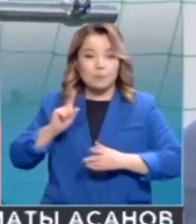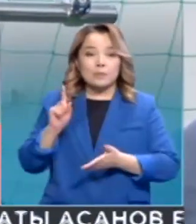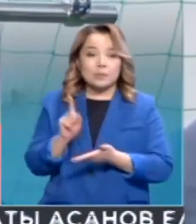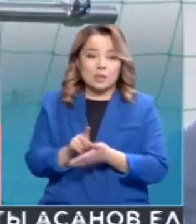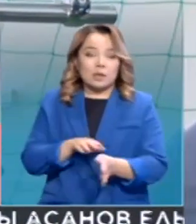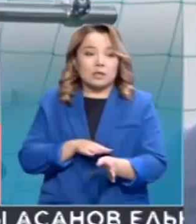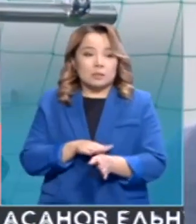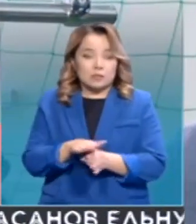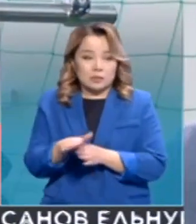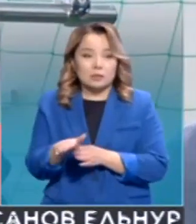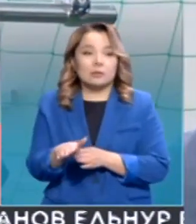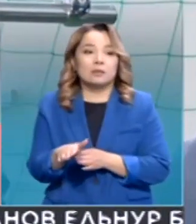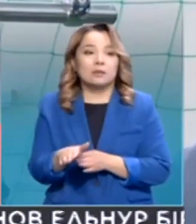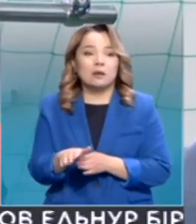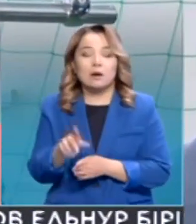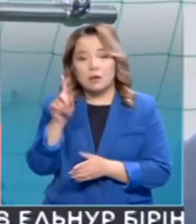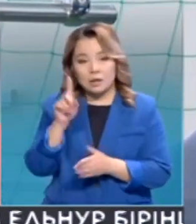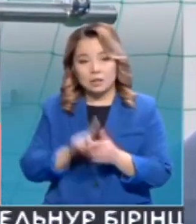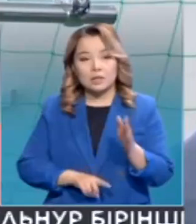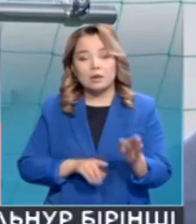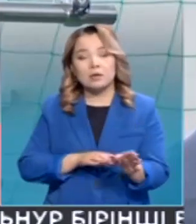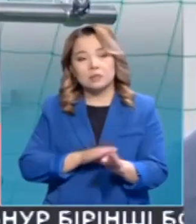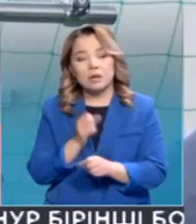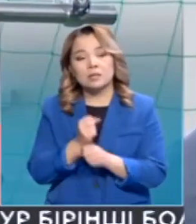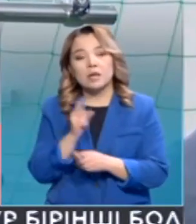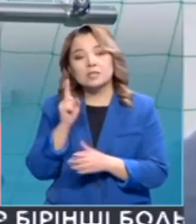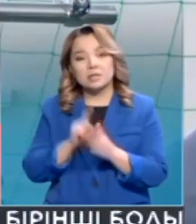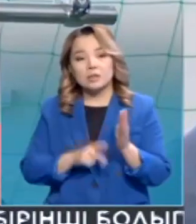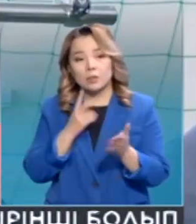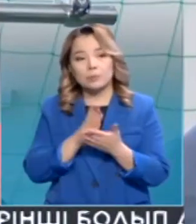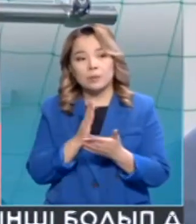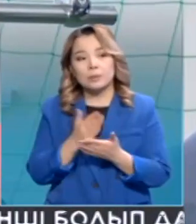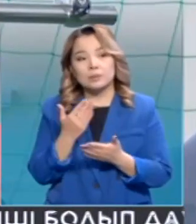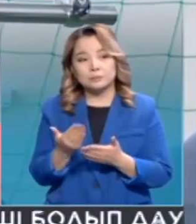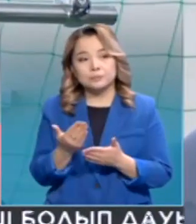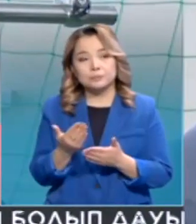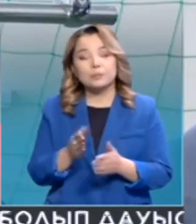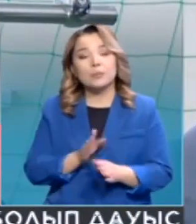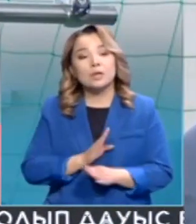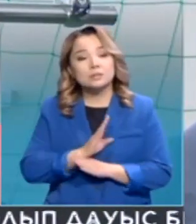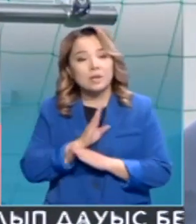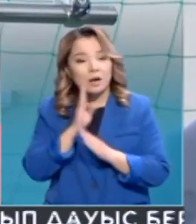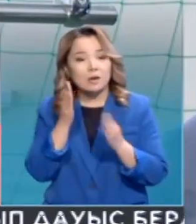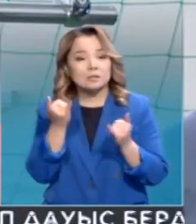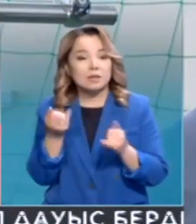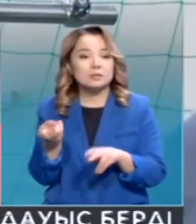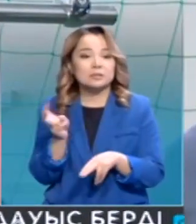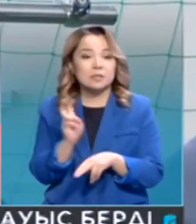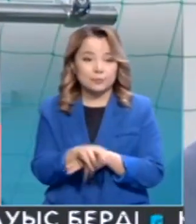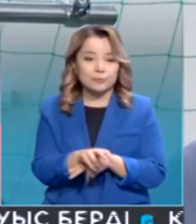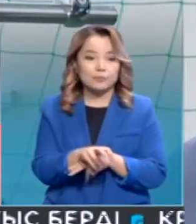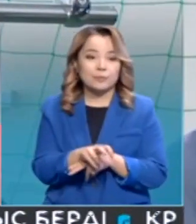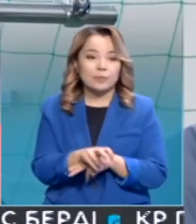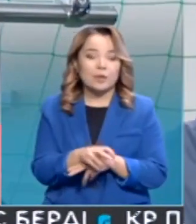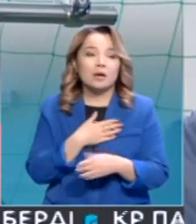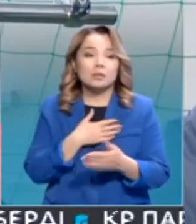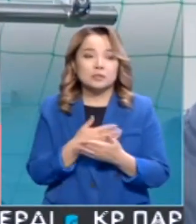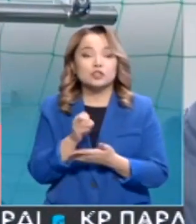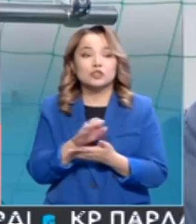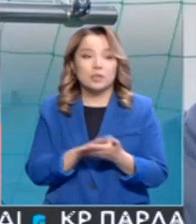міндетімді адал атқарып отырмын деген сенімдемін. Таңнан бері отырмыз. Енді ары